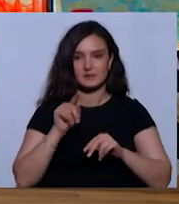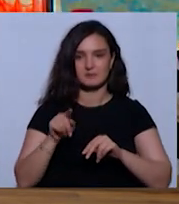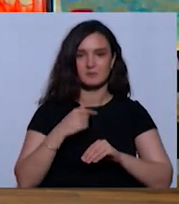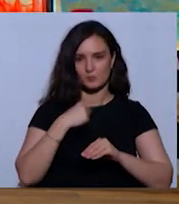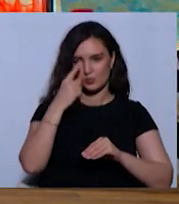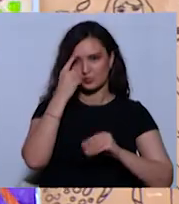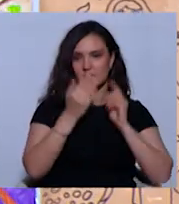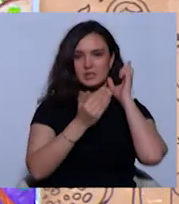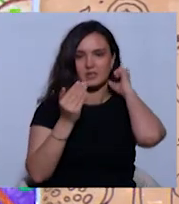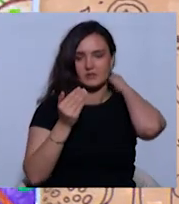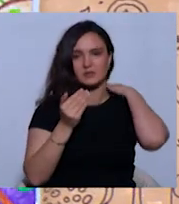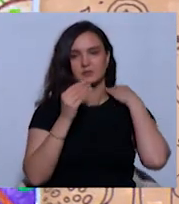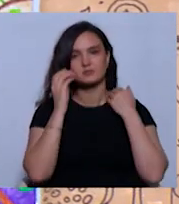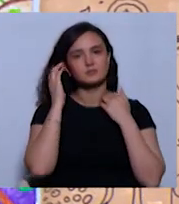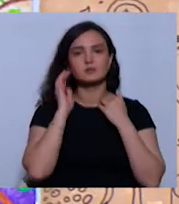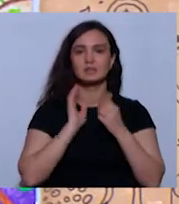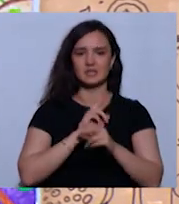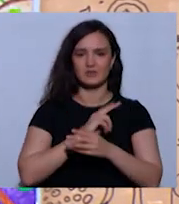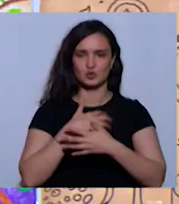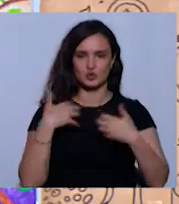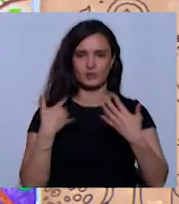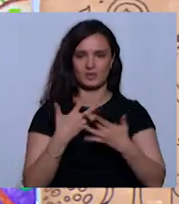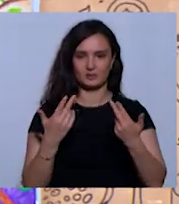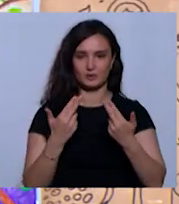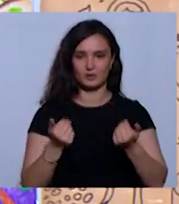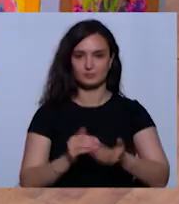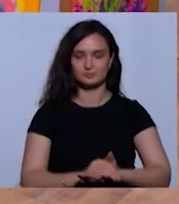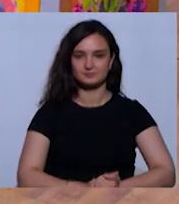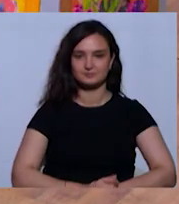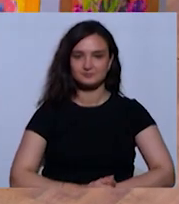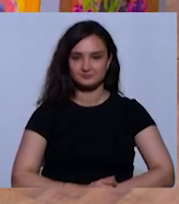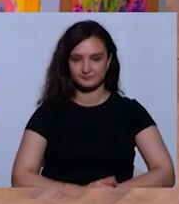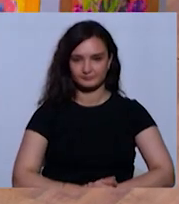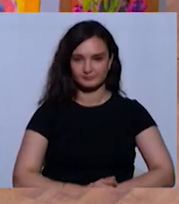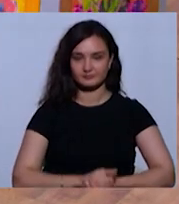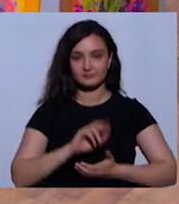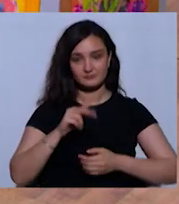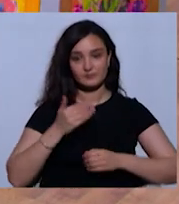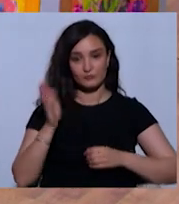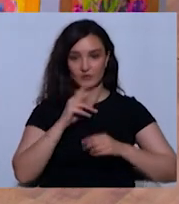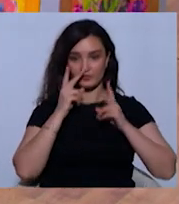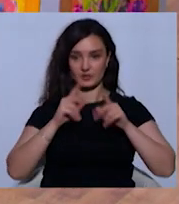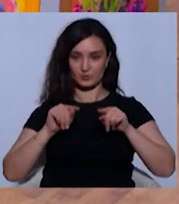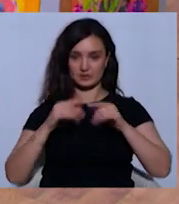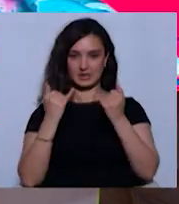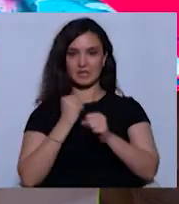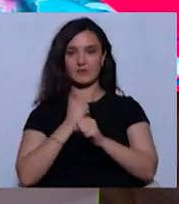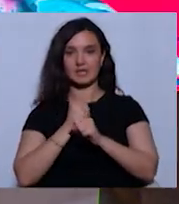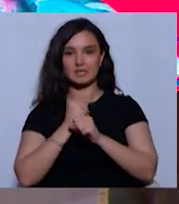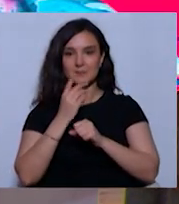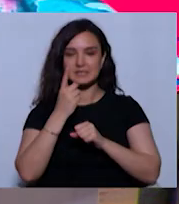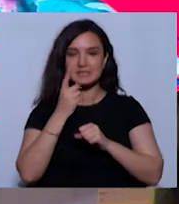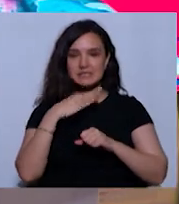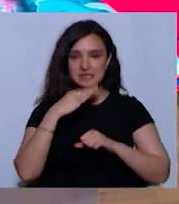მე მგონია, რომ თქვენ აუ გიყვართ ცხოველები, ხო? და უნდა ნახოთ. ეხლა ვაკეთებ